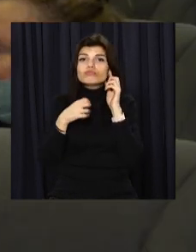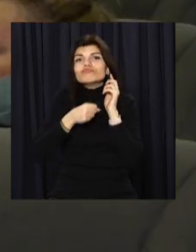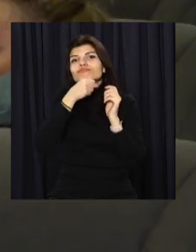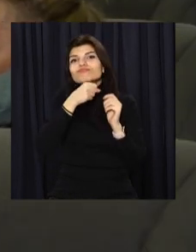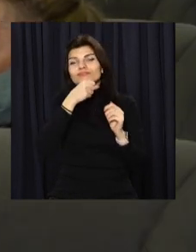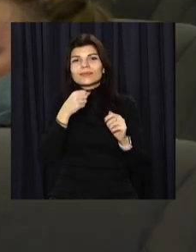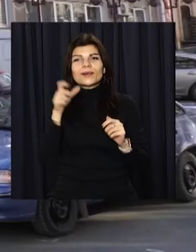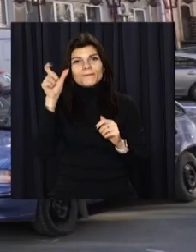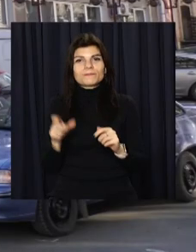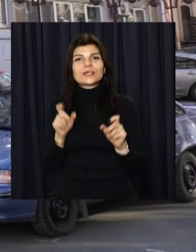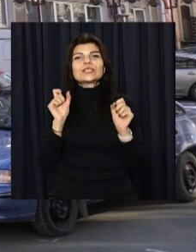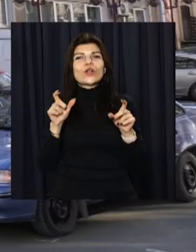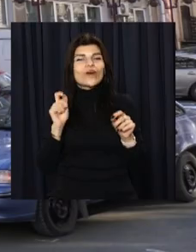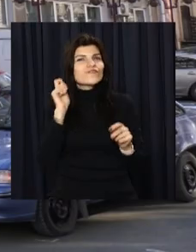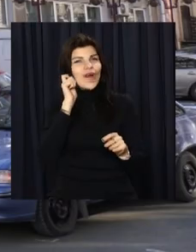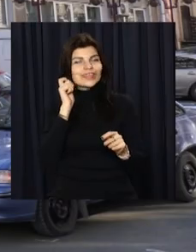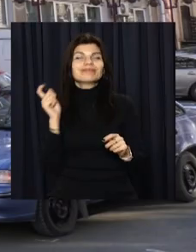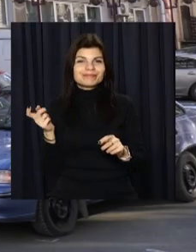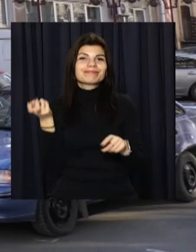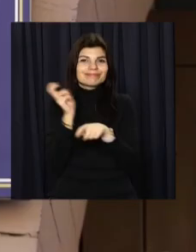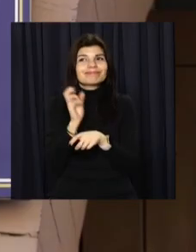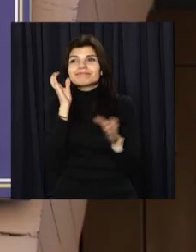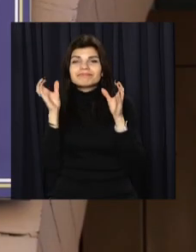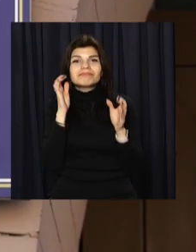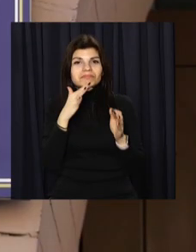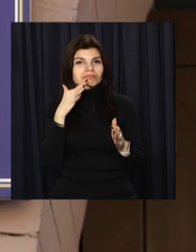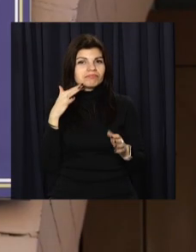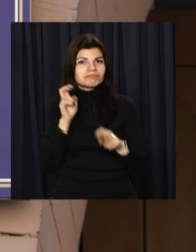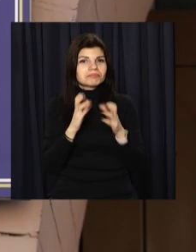віку. Вікторія Вахрушина, Олег Радіонов, Open News, телеканал «Відкритий».